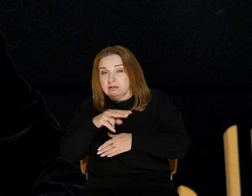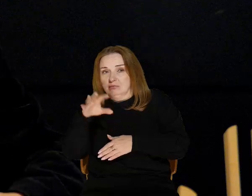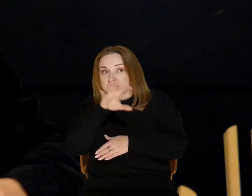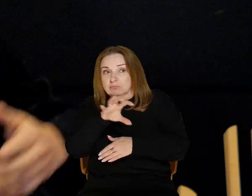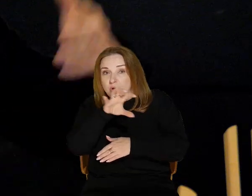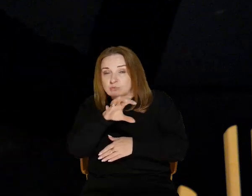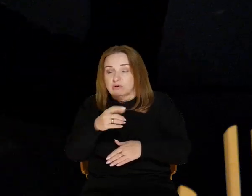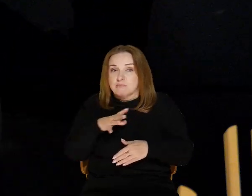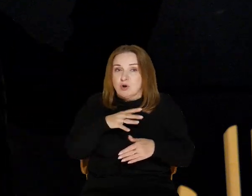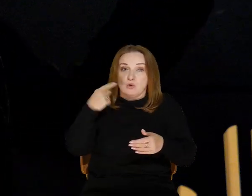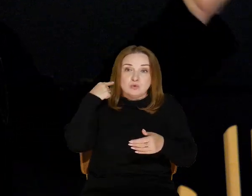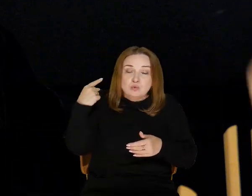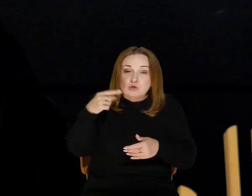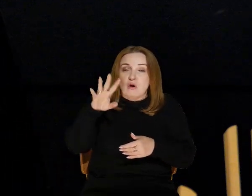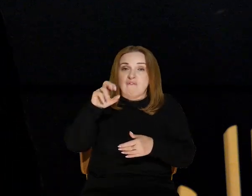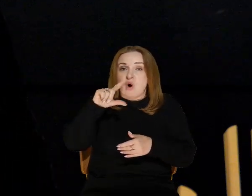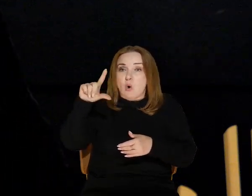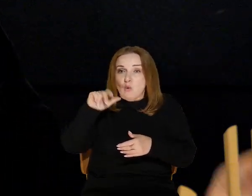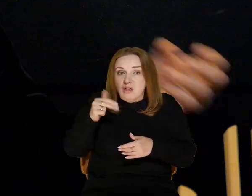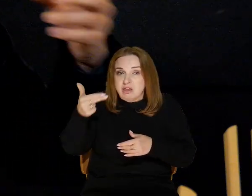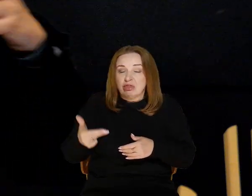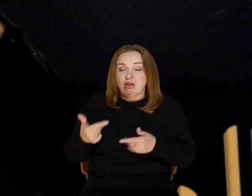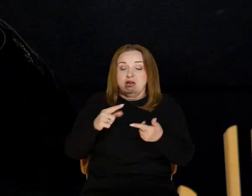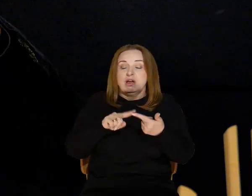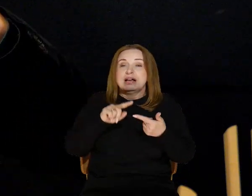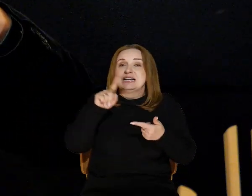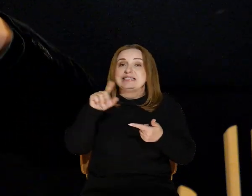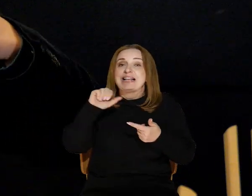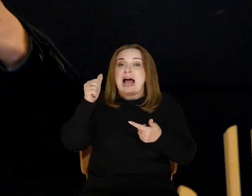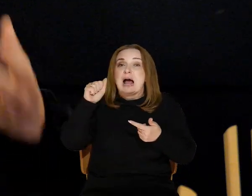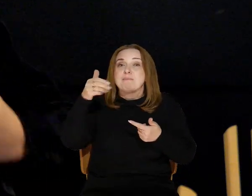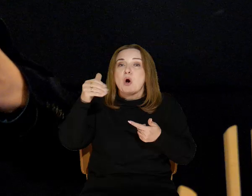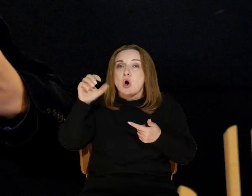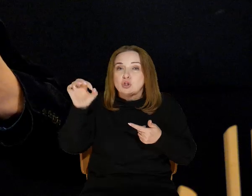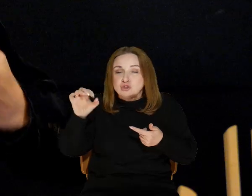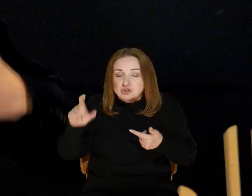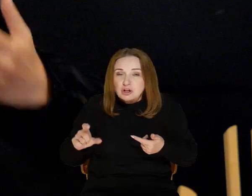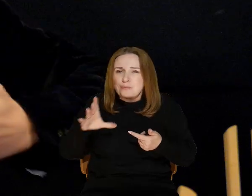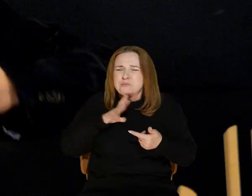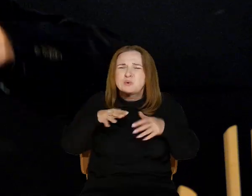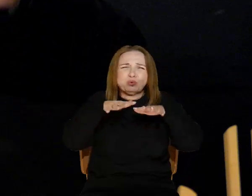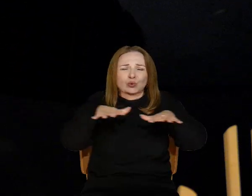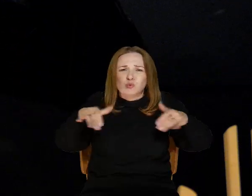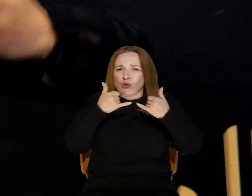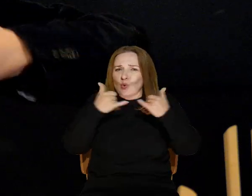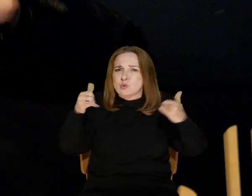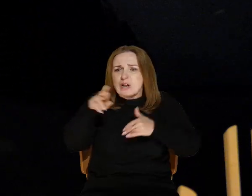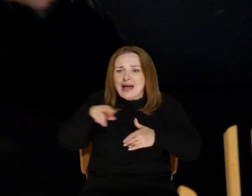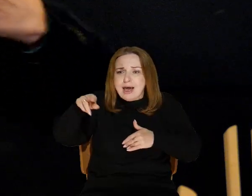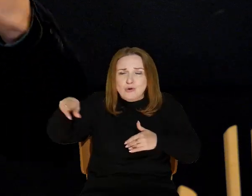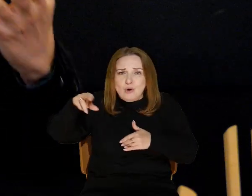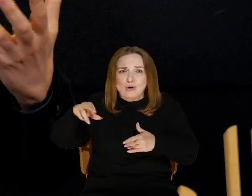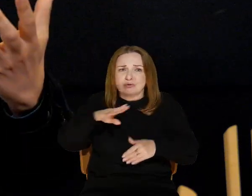o Wołyniu. Anna Janko pisze o Zamojszczyźnie, tak? Coraz więcej tych prac jakby pokazuje,